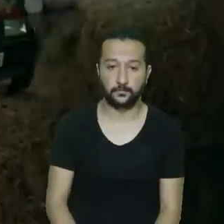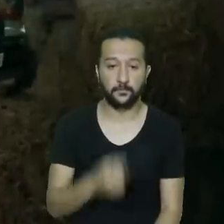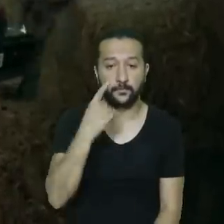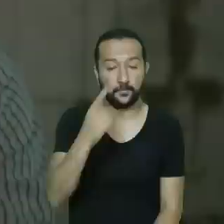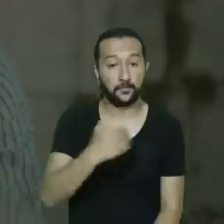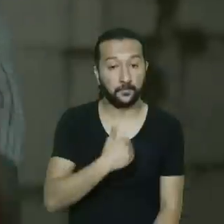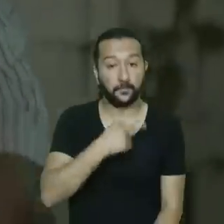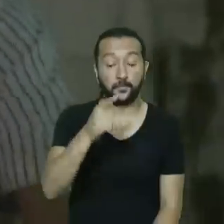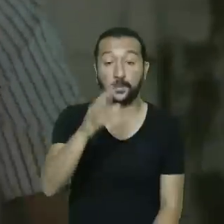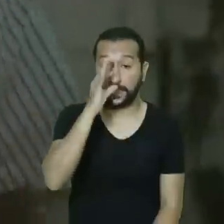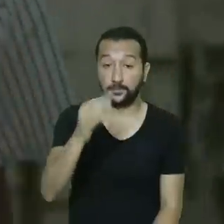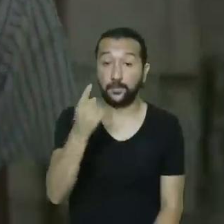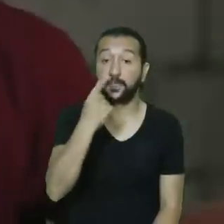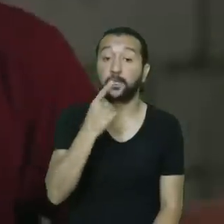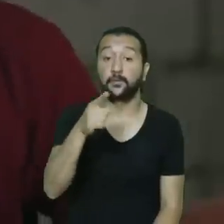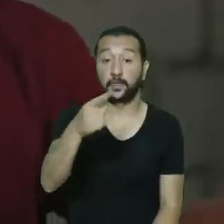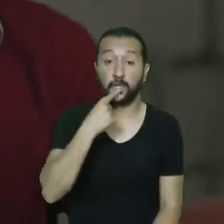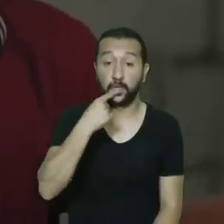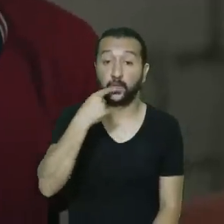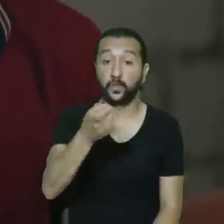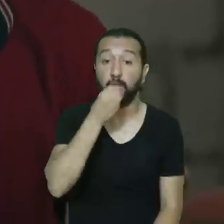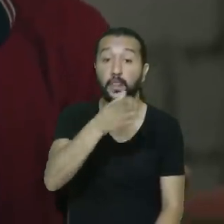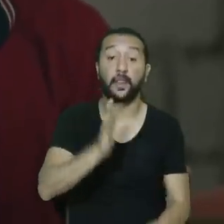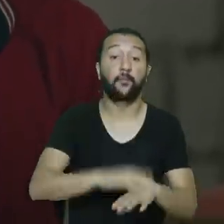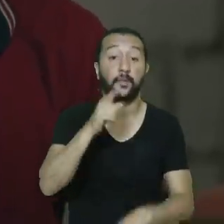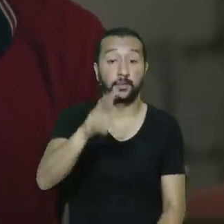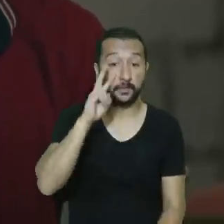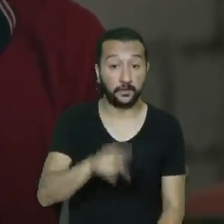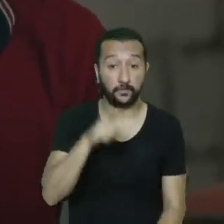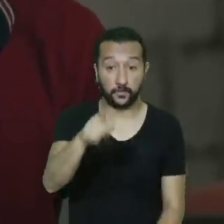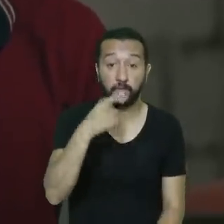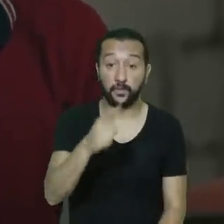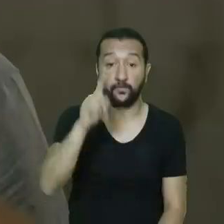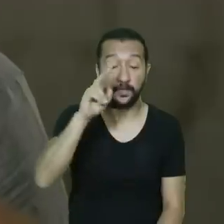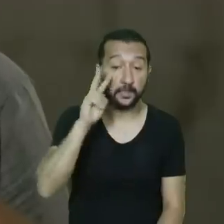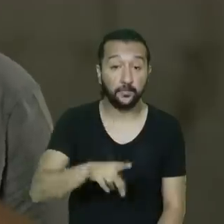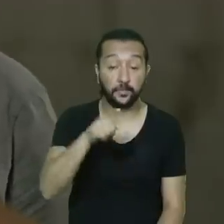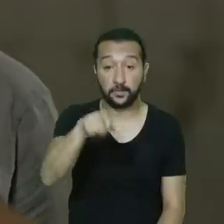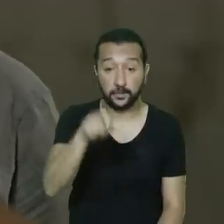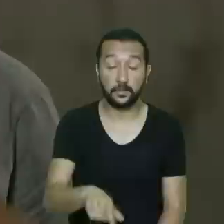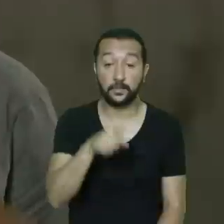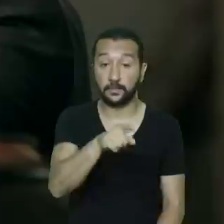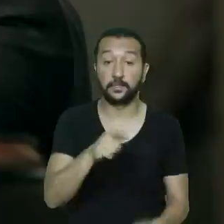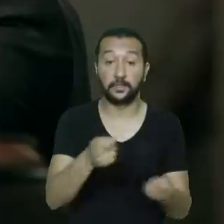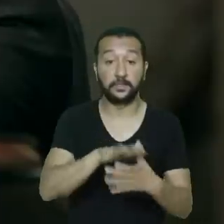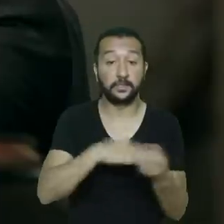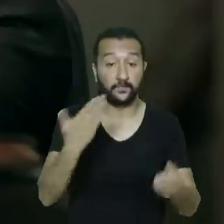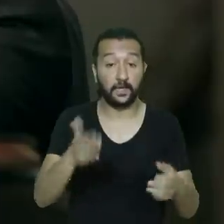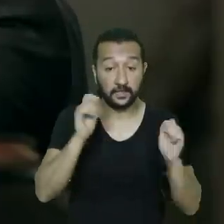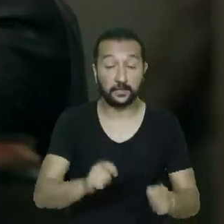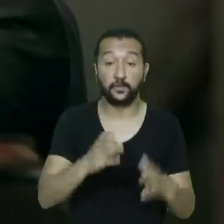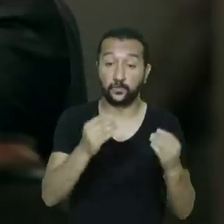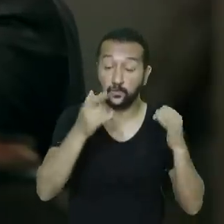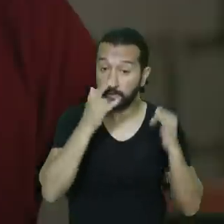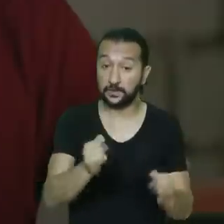Beni bak lan bari. Kimseye bir şey demeyeceksin, ağzından en ufak bir şey kaçırmayacaksın. Bak yeminle söylüyorum, vallahi da billahi de melekliğinden istifa ederiz. Çok